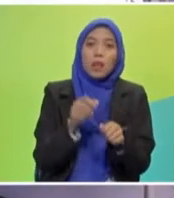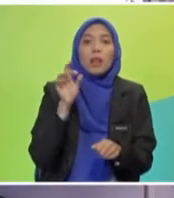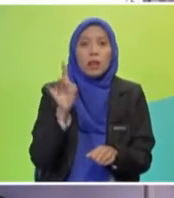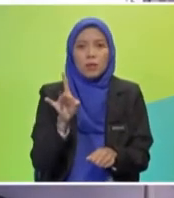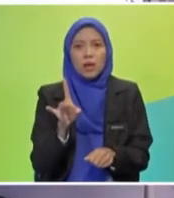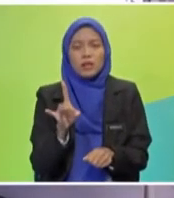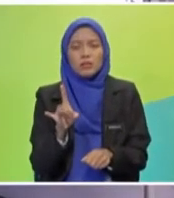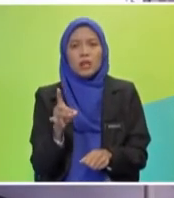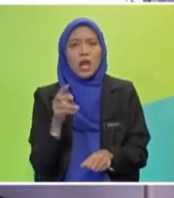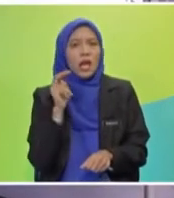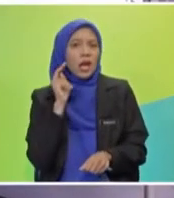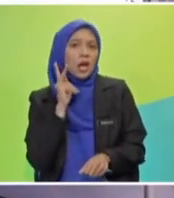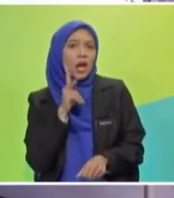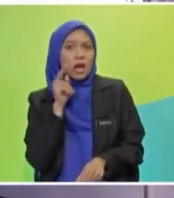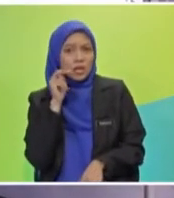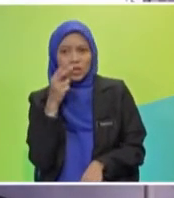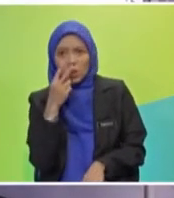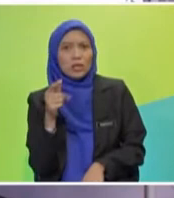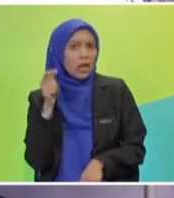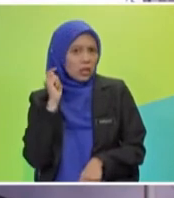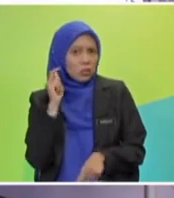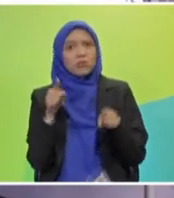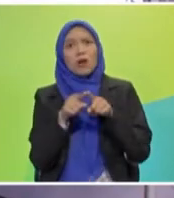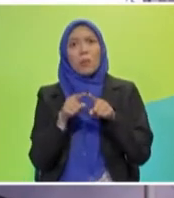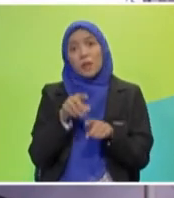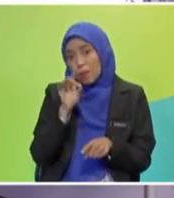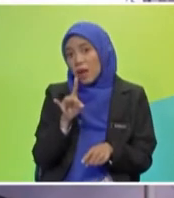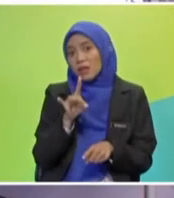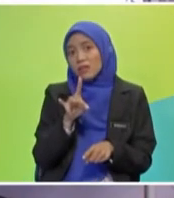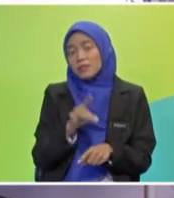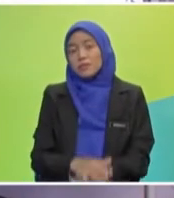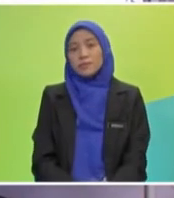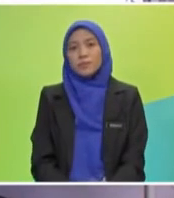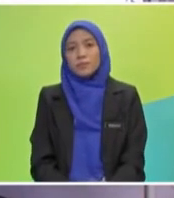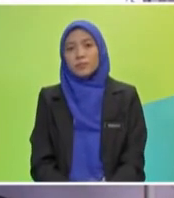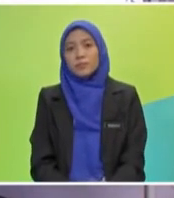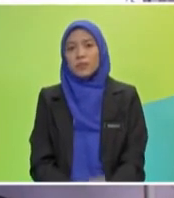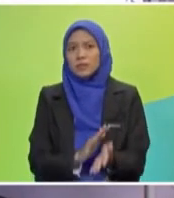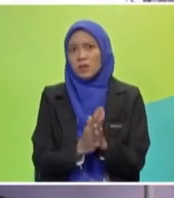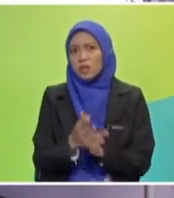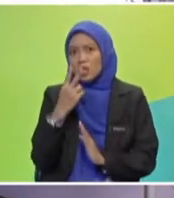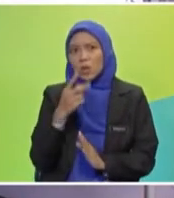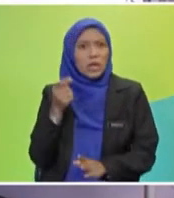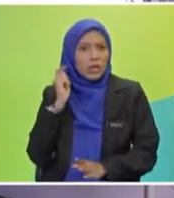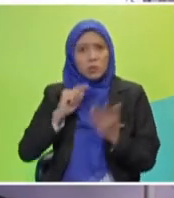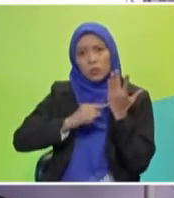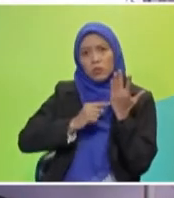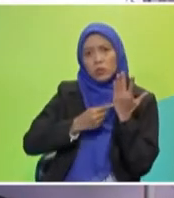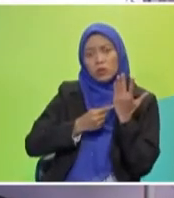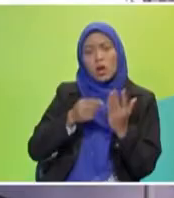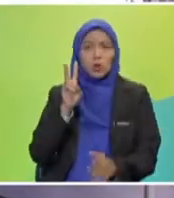Tadi pun kita dapat jawapannya 8. 8. Jadi kalau kita dapat tadi, mula-mula tadi